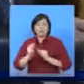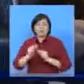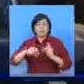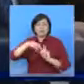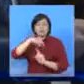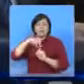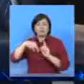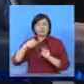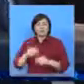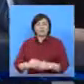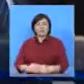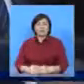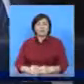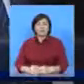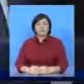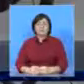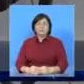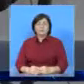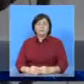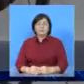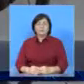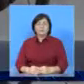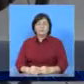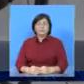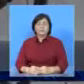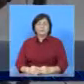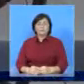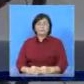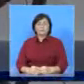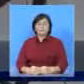предпринимательства. Гульдана Халенкызы, Армандос Магамбетов, Самат Халикенов, телеканал Ахтубе.